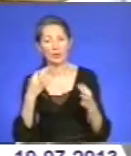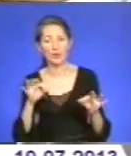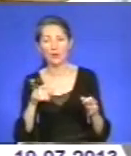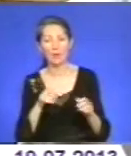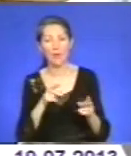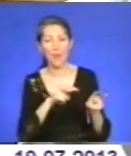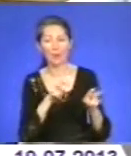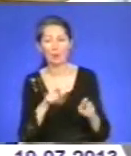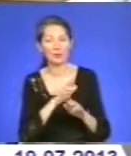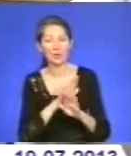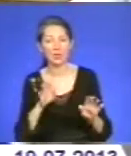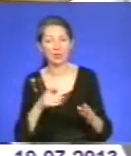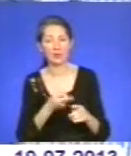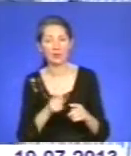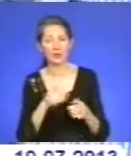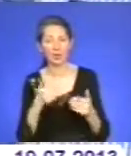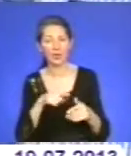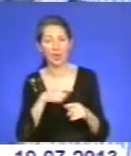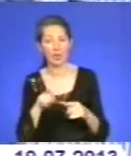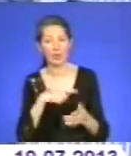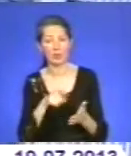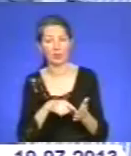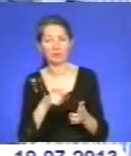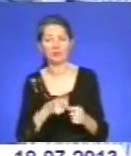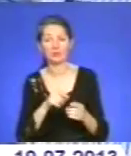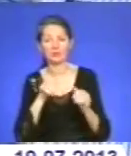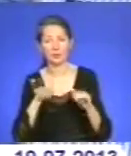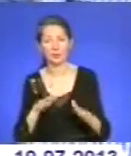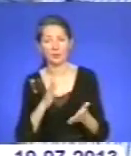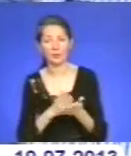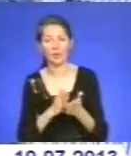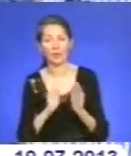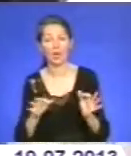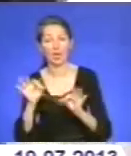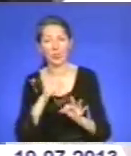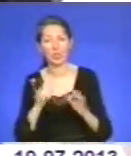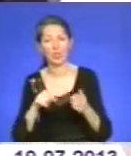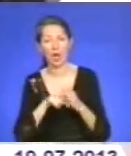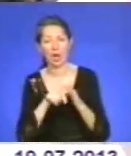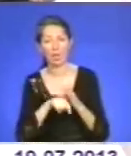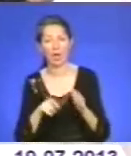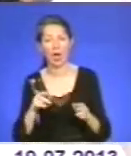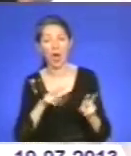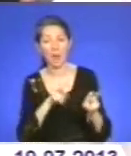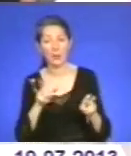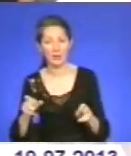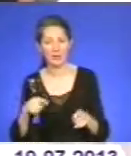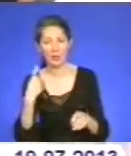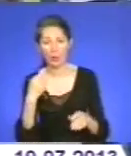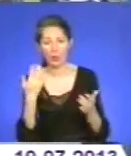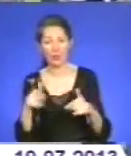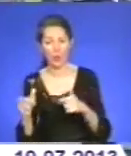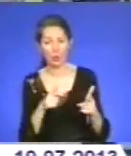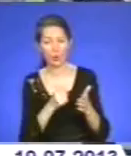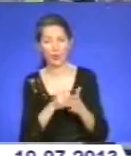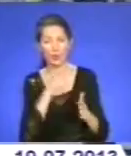вже інша питання. Отож, це рішення носить тільки рекомендаційний характер, а мисливці області вже готуються до